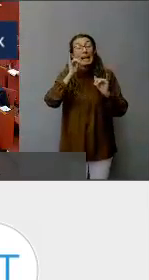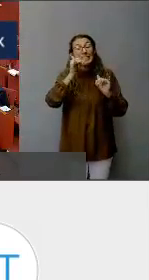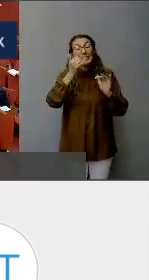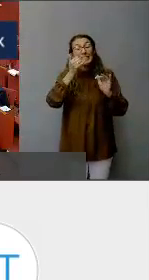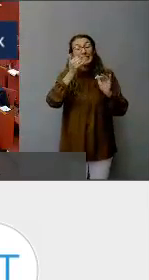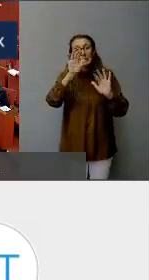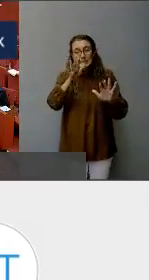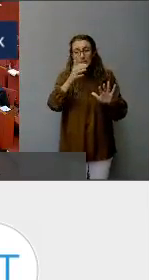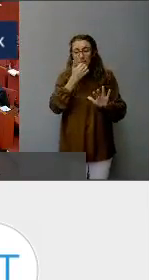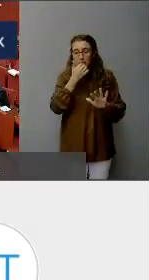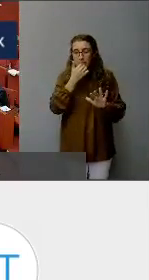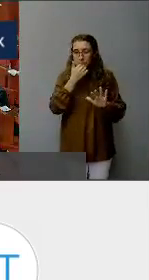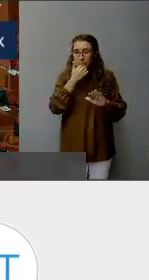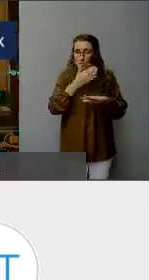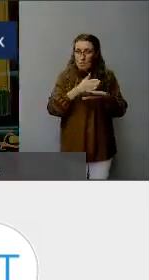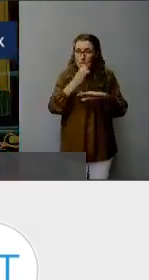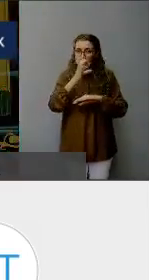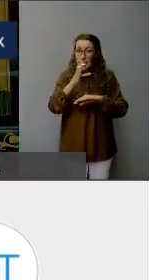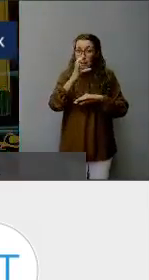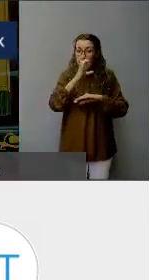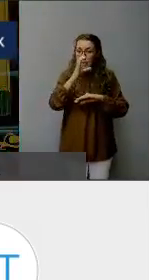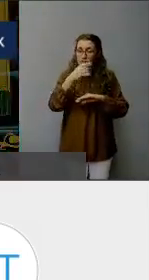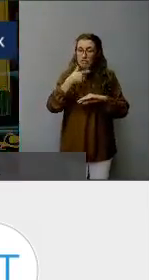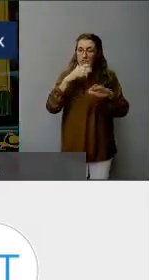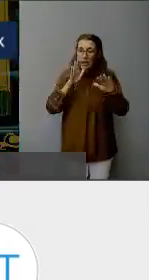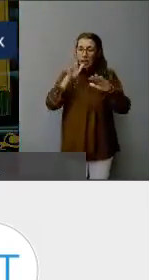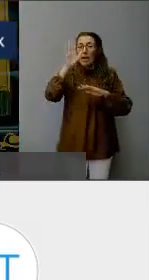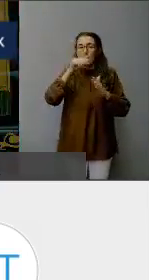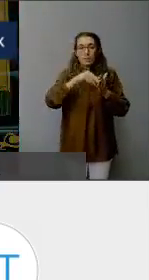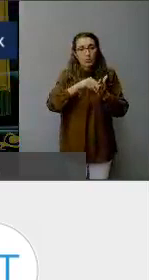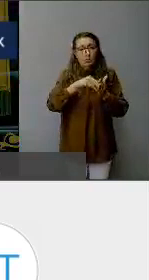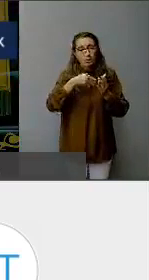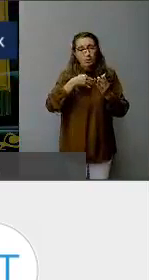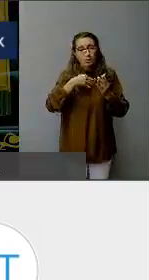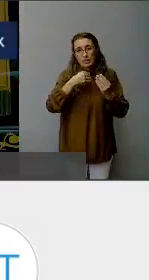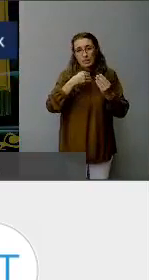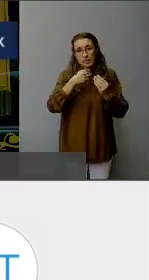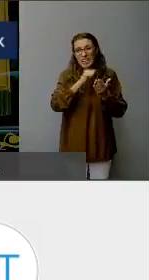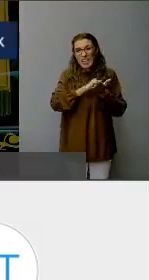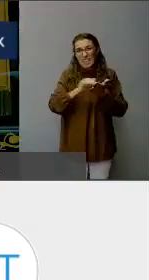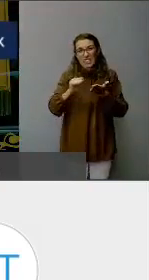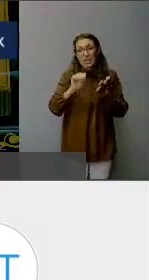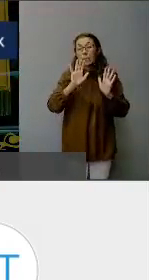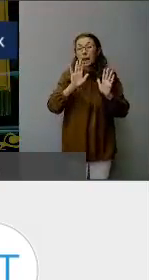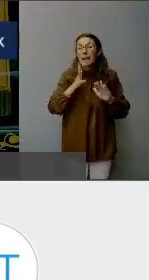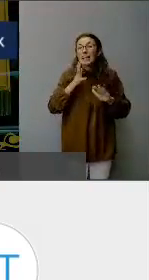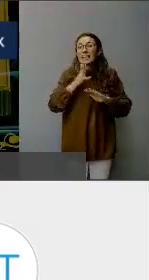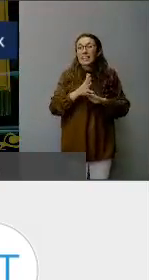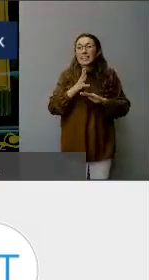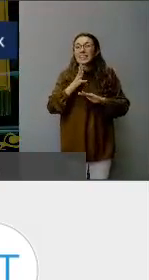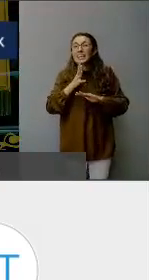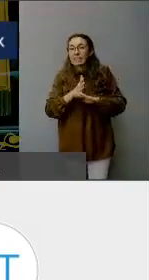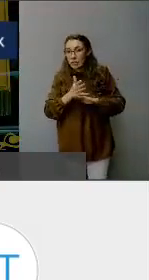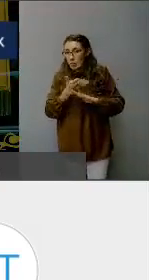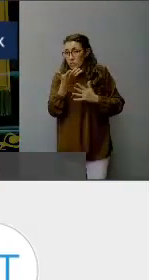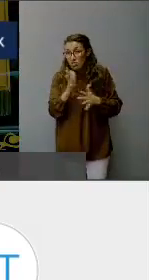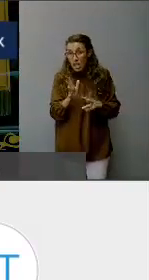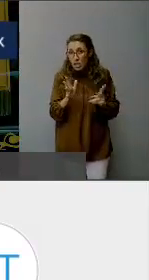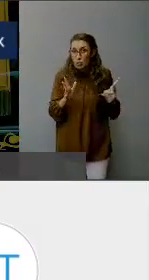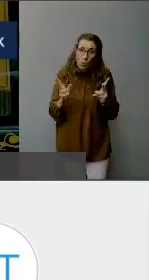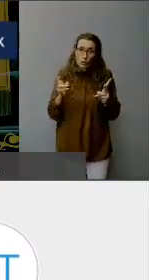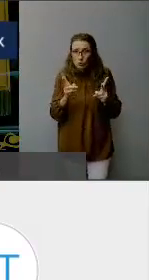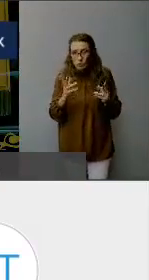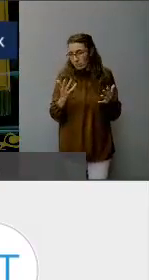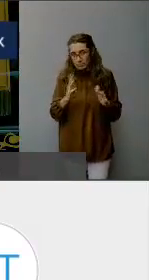cancellato in prenotazione in chat e mi spiace però sono già intervenuti sono già stati fatti due interventi